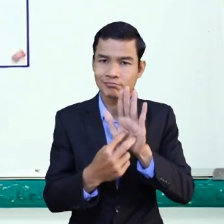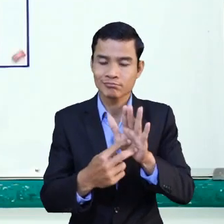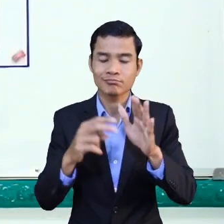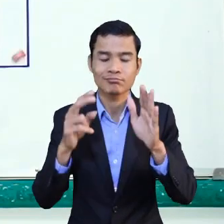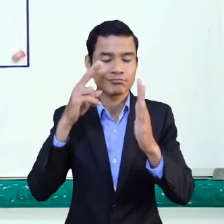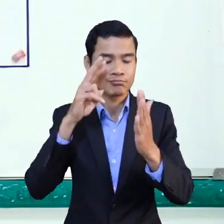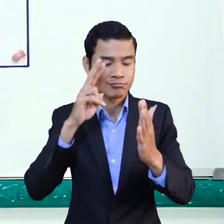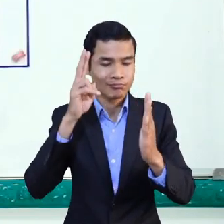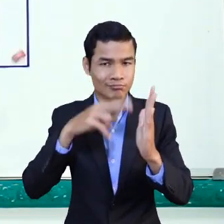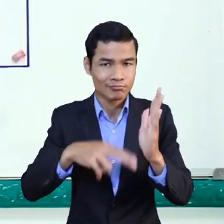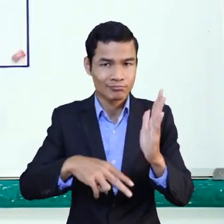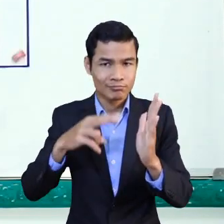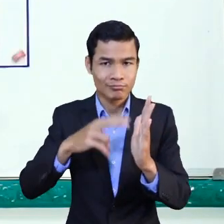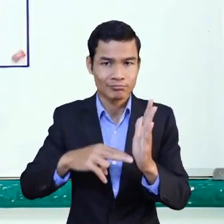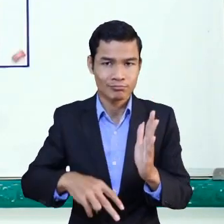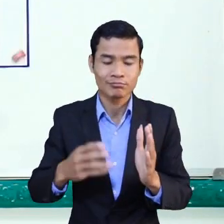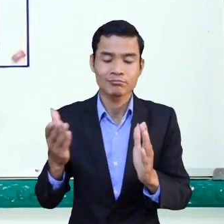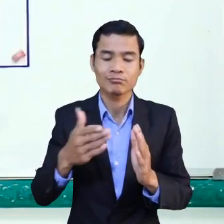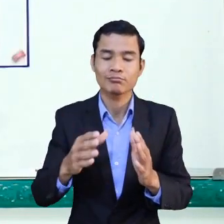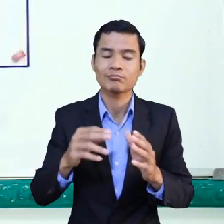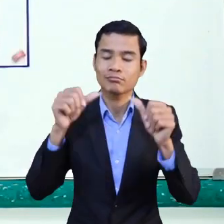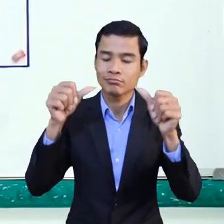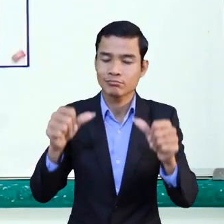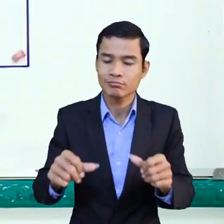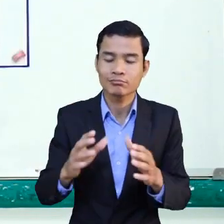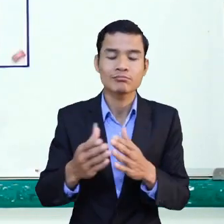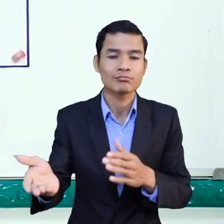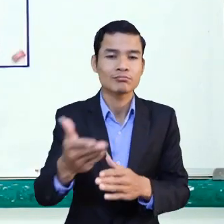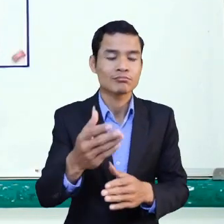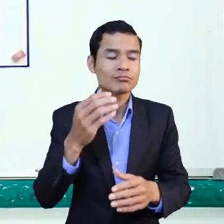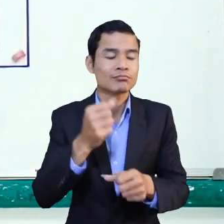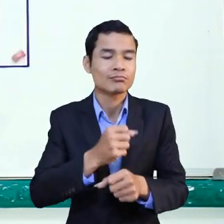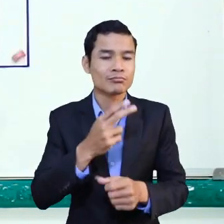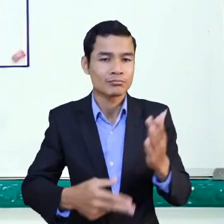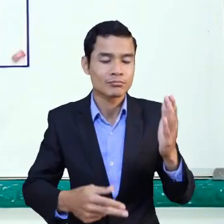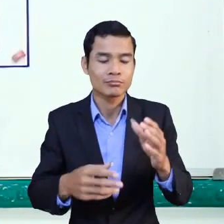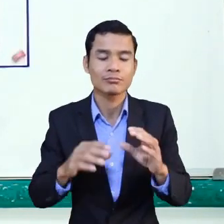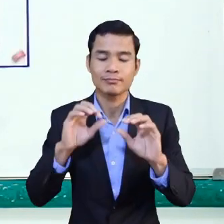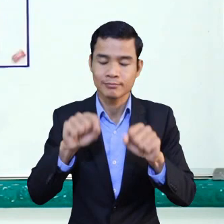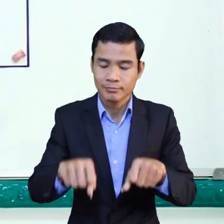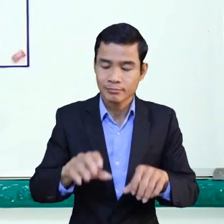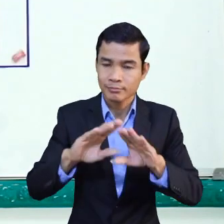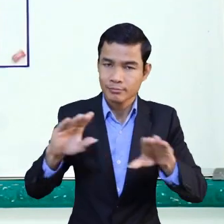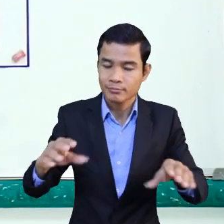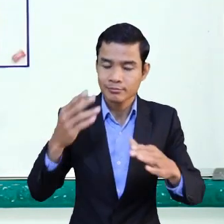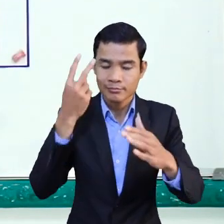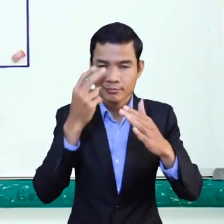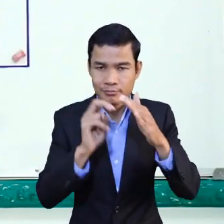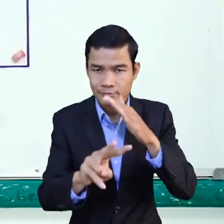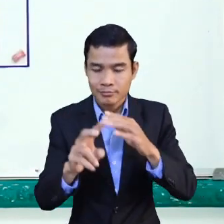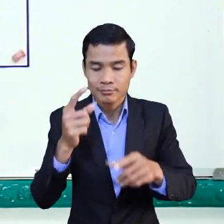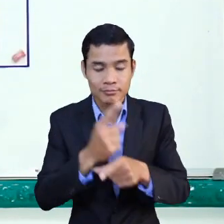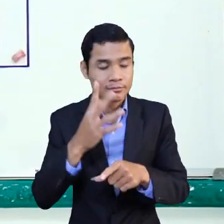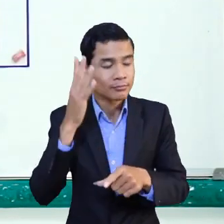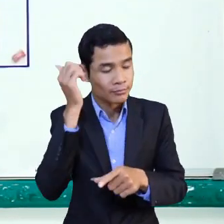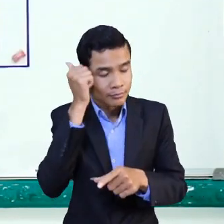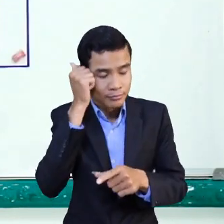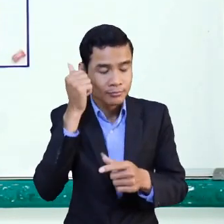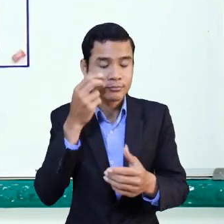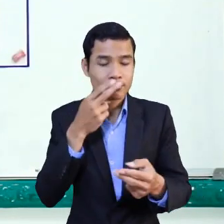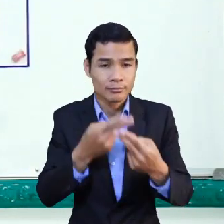បទអ្នកគ្រូឲ្យកូនធ្វើអ្វីដែរចាគឺអ្នកគ្រូឲ្យកូនកូនទុះទាយកូននៅចាំ